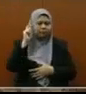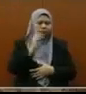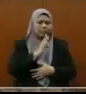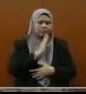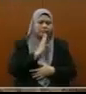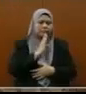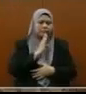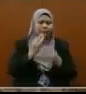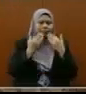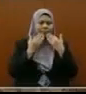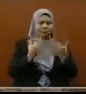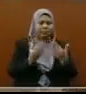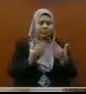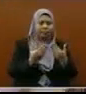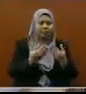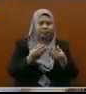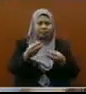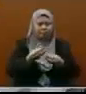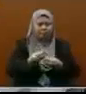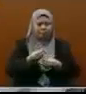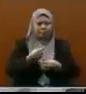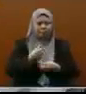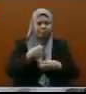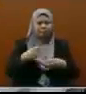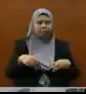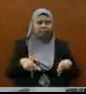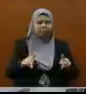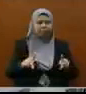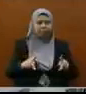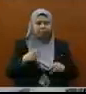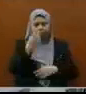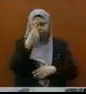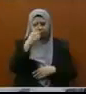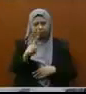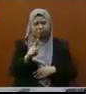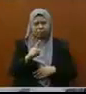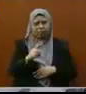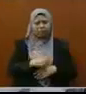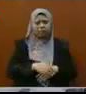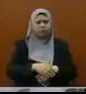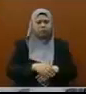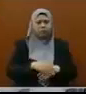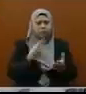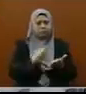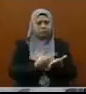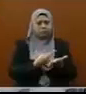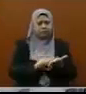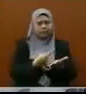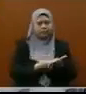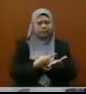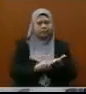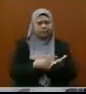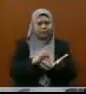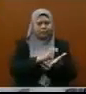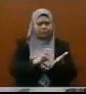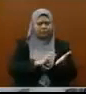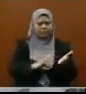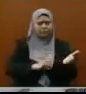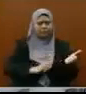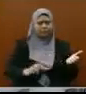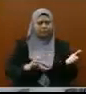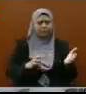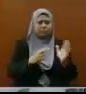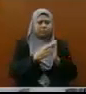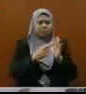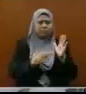kasih memberikan izin dan juga ruang untuk Sungai Panjang membahaskan rang undang-undang pembekalan